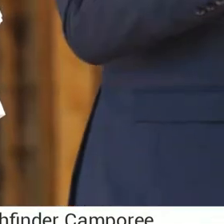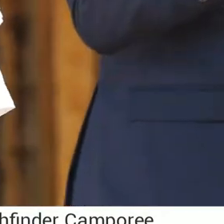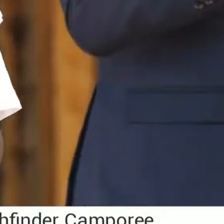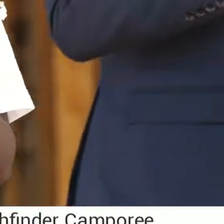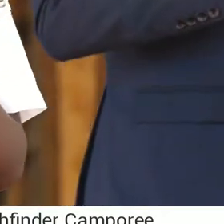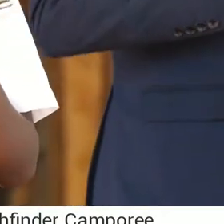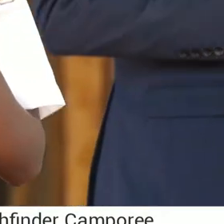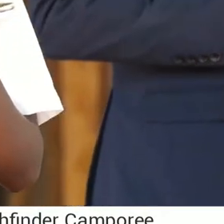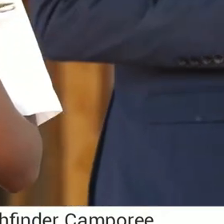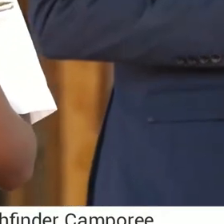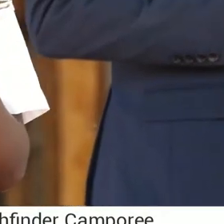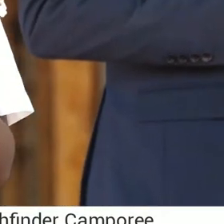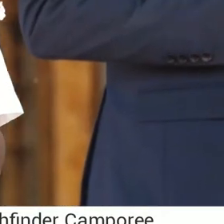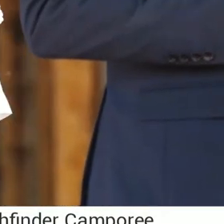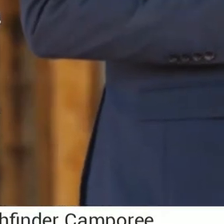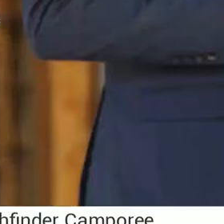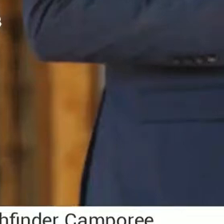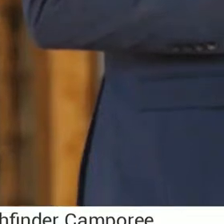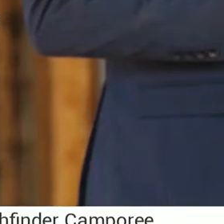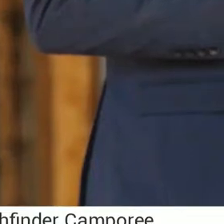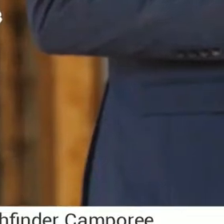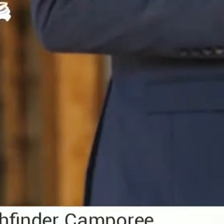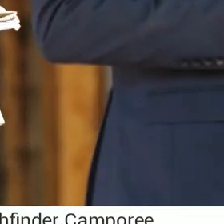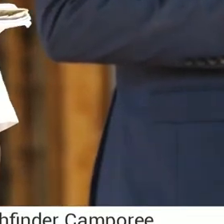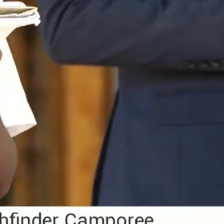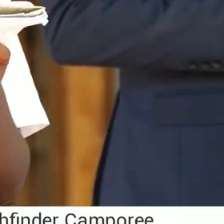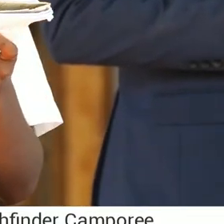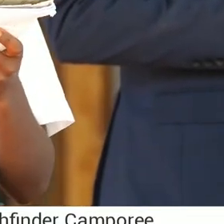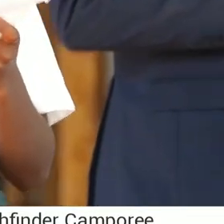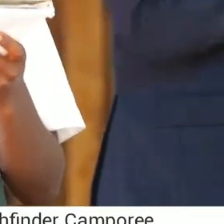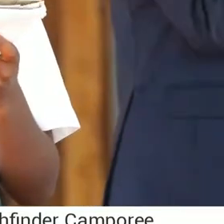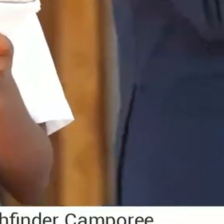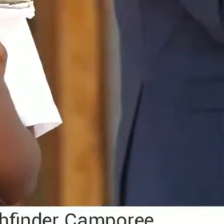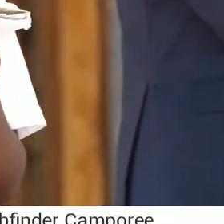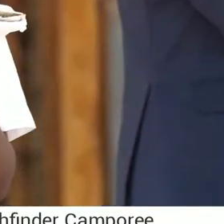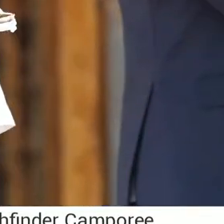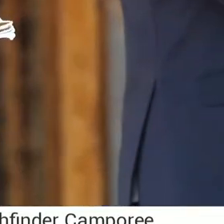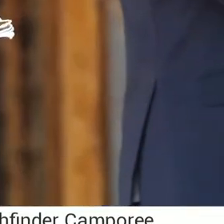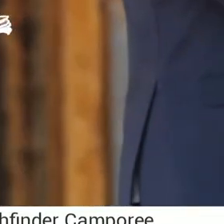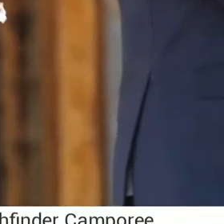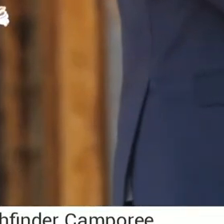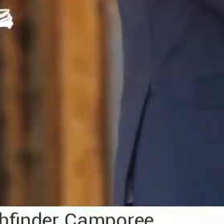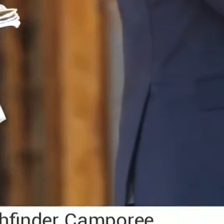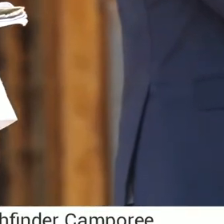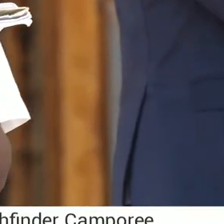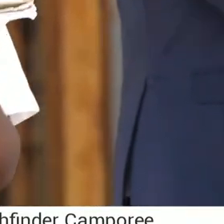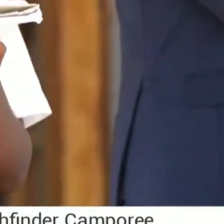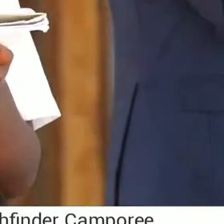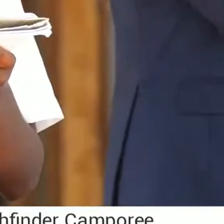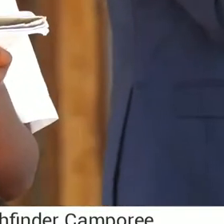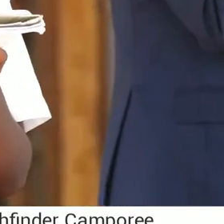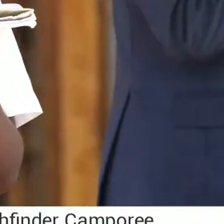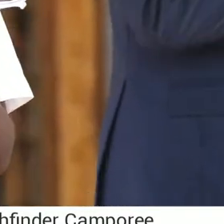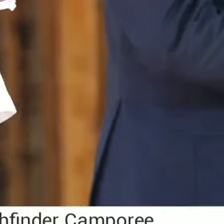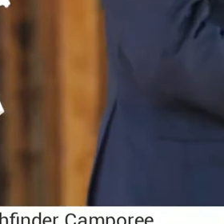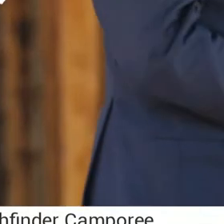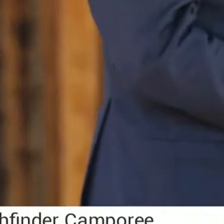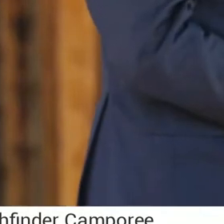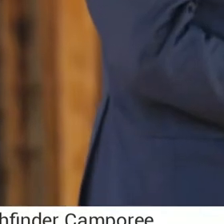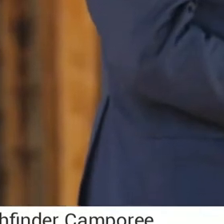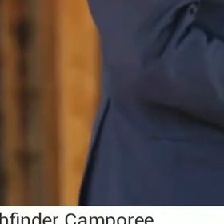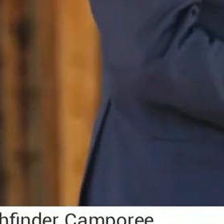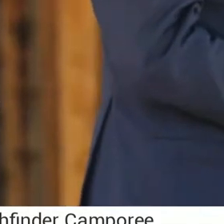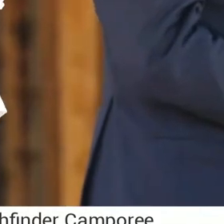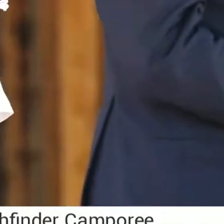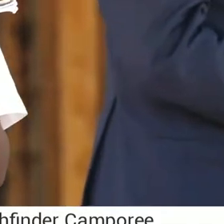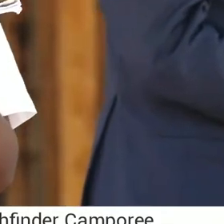1, wavumbuzi na watafuta njia wa stesheni ya Kaigat walihusika kwenye hafla ya asubuhi ya